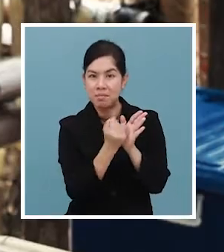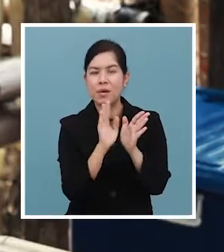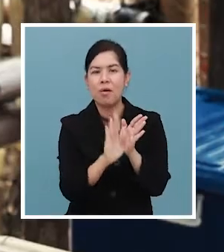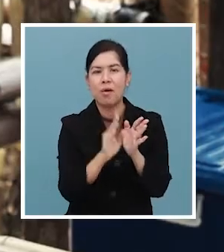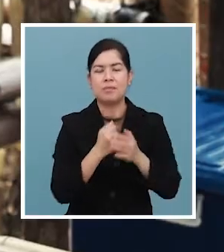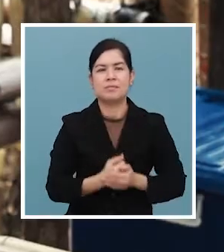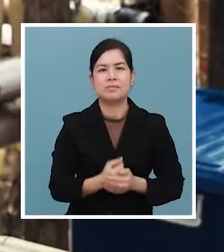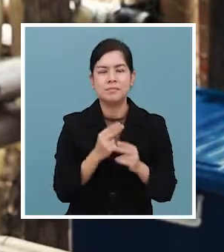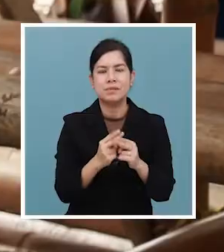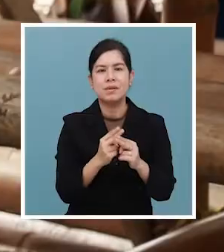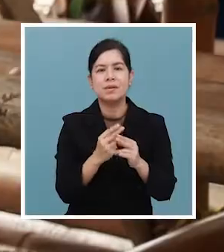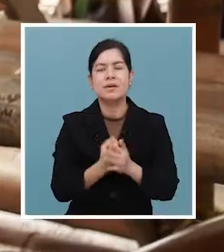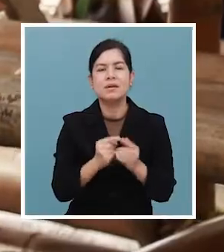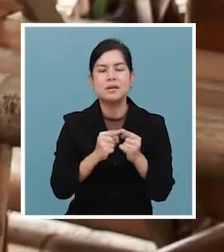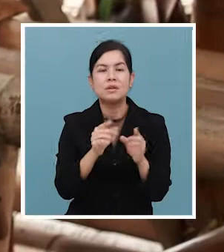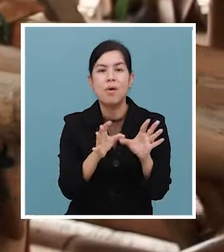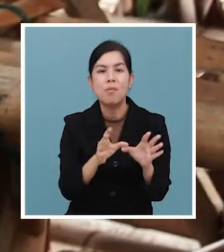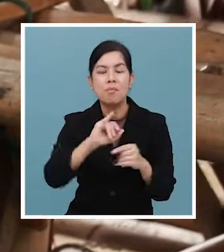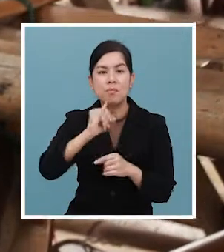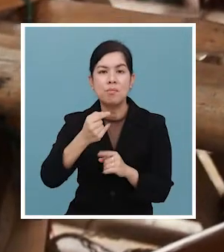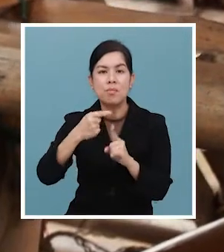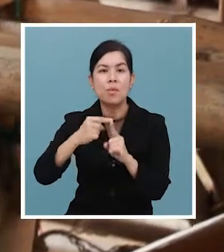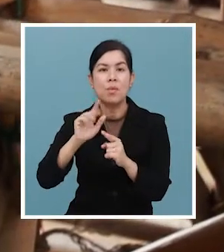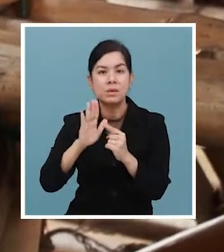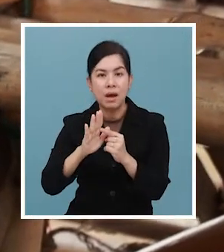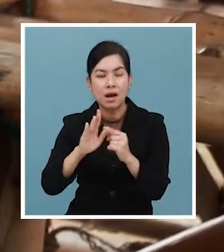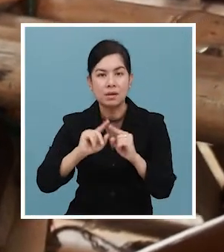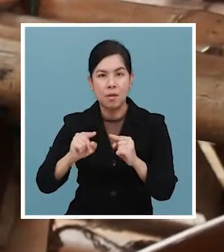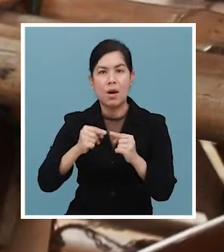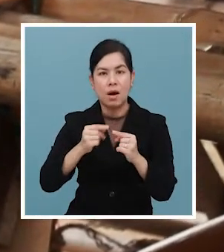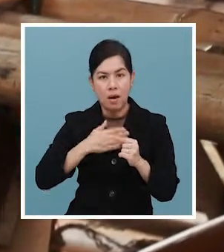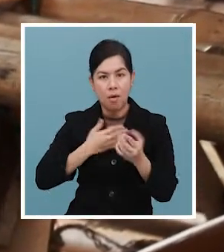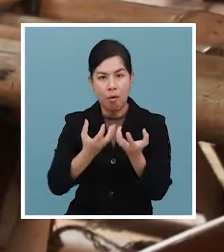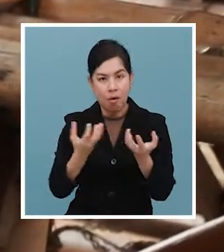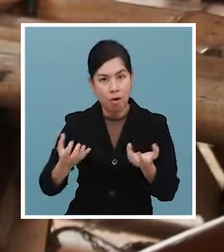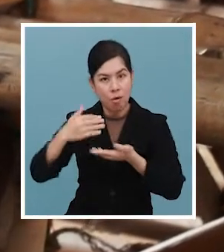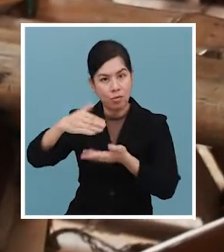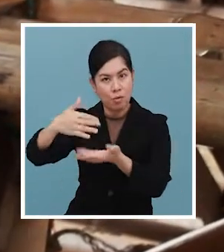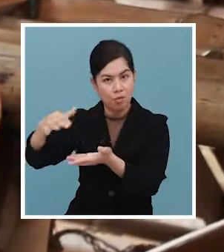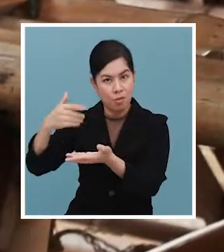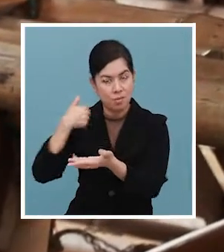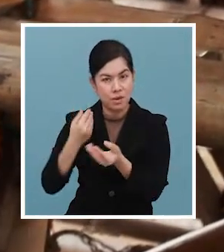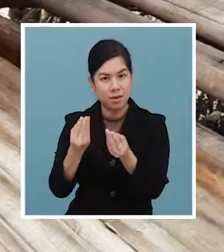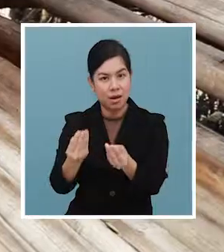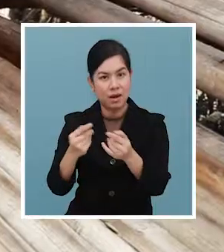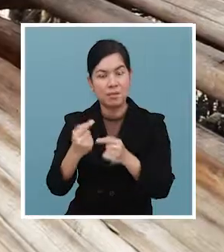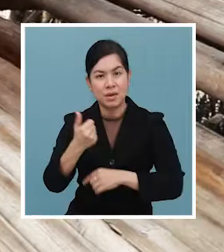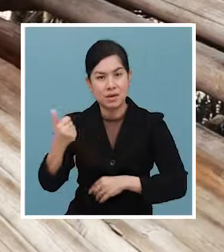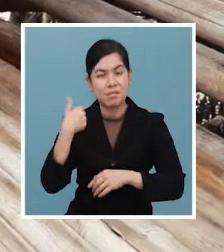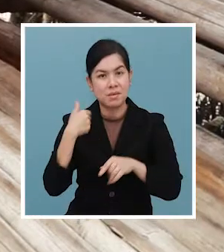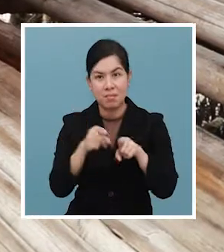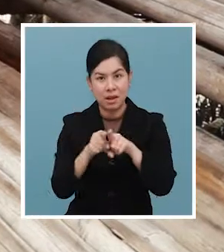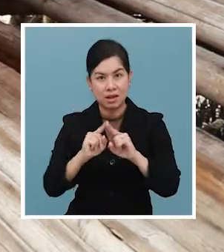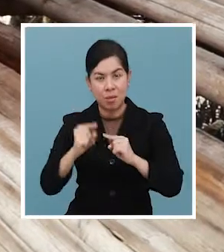เป็นอ่าแบรนด์คุณพ่อของเราบูชาใช่ค่ะของเราแบรนด์ปูจะล้างจานแต่ว่าถามว่าเราก็ส่งวัตถุดิบให้กับแบรนด์อื่นๆด้วยเหมือนกันจริงดิ